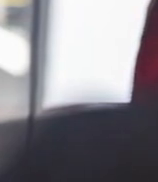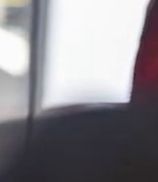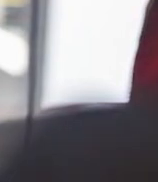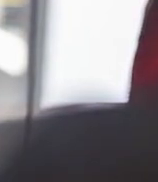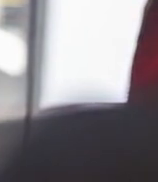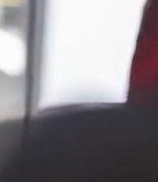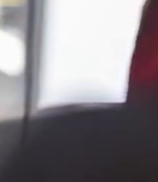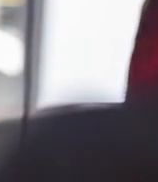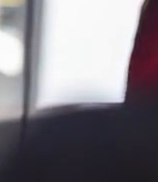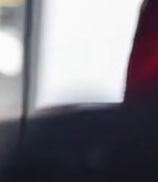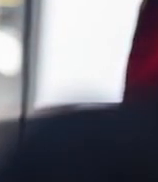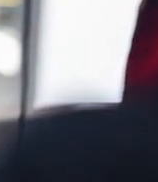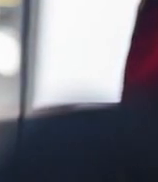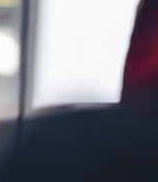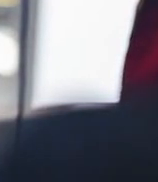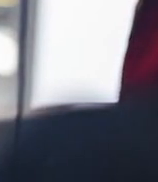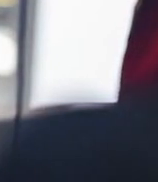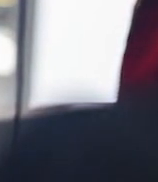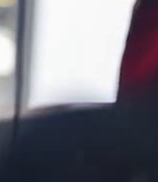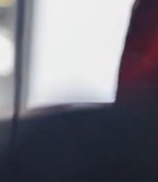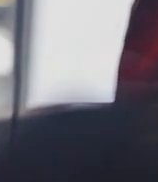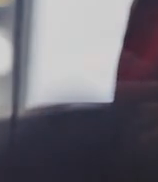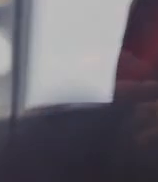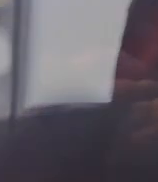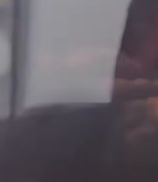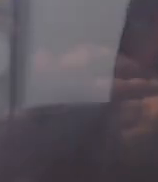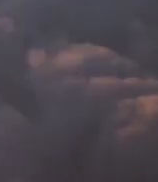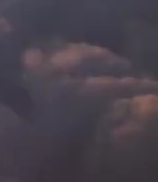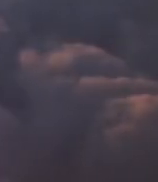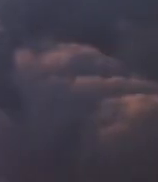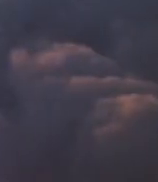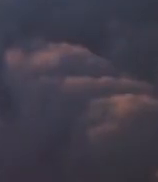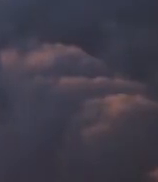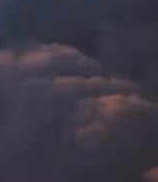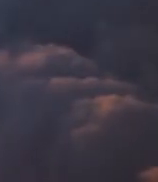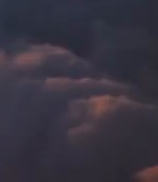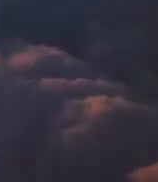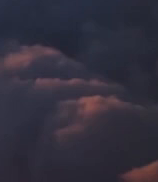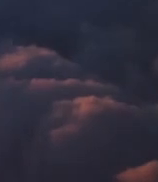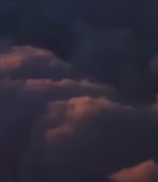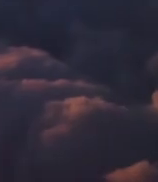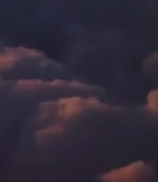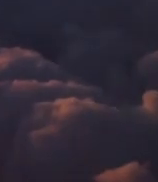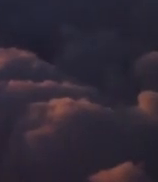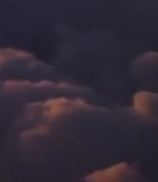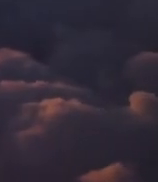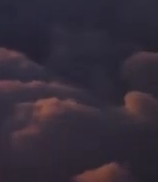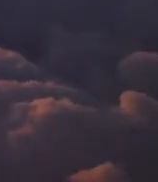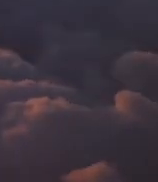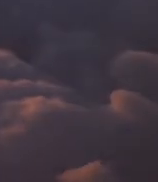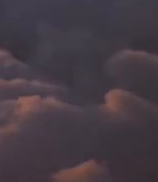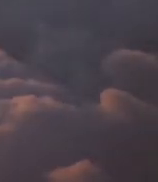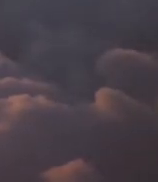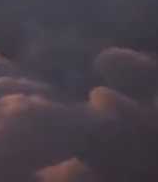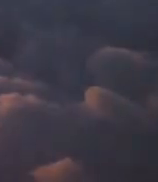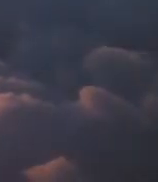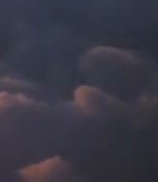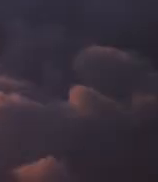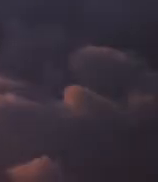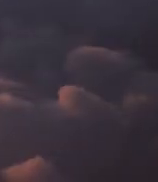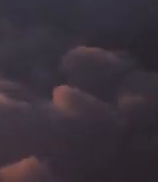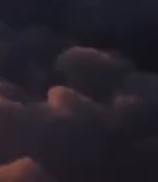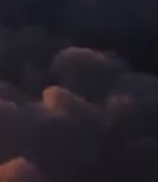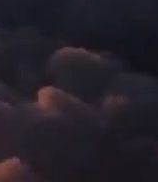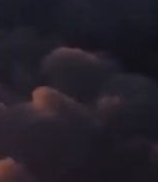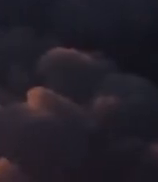Приближается восхищение церкви при звуке четвертой трубы, и мы встретимся с Царем нашим